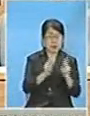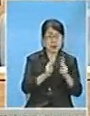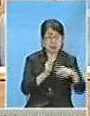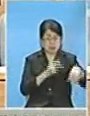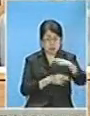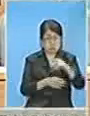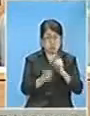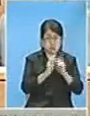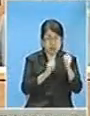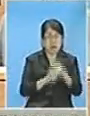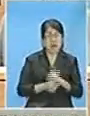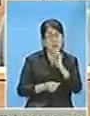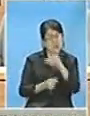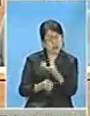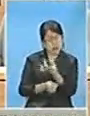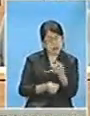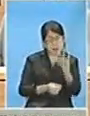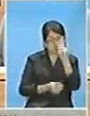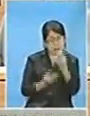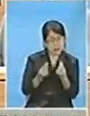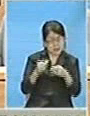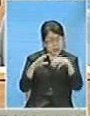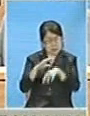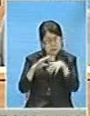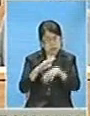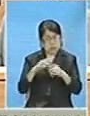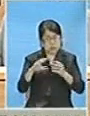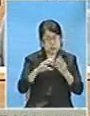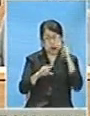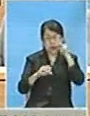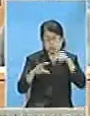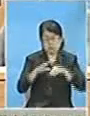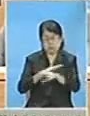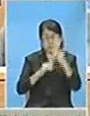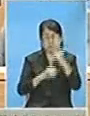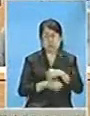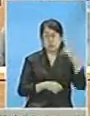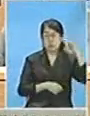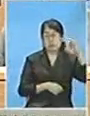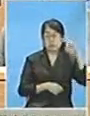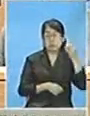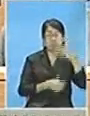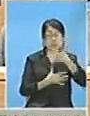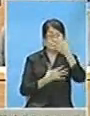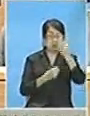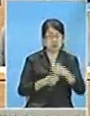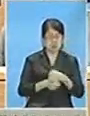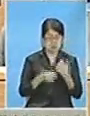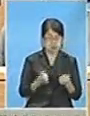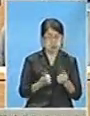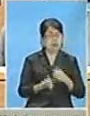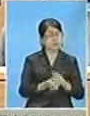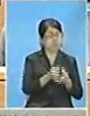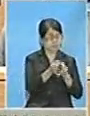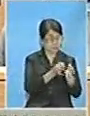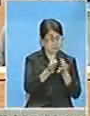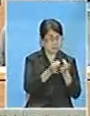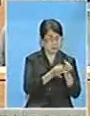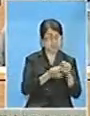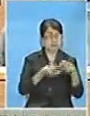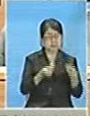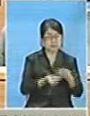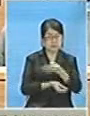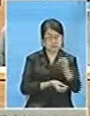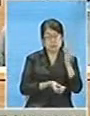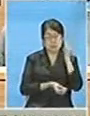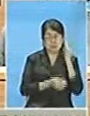ยืนยันในเรื่องหลักการนี้ได้แต่ท่านก็ไม่ฟังเพราะฉะนั้นผมจึงต้องใช้โอกาสนี้ชี้แจงให้กับท่านได้รับฟังเพราะ